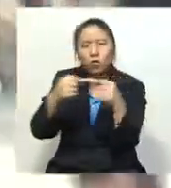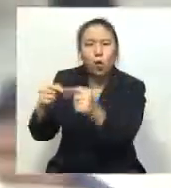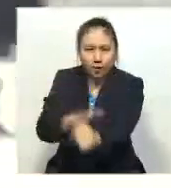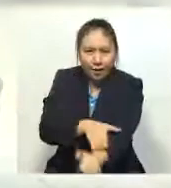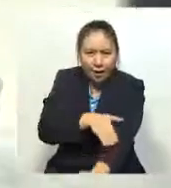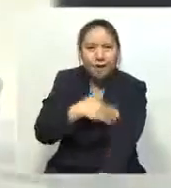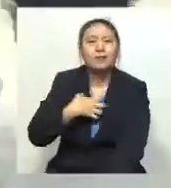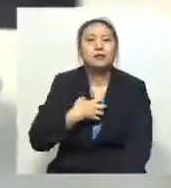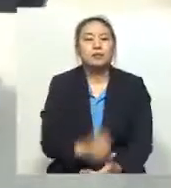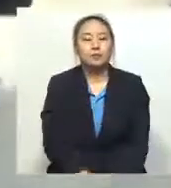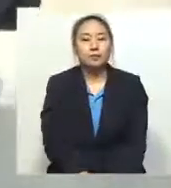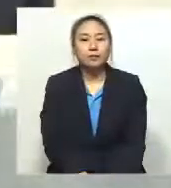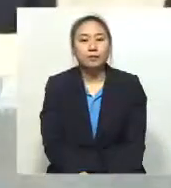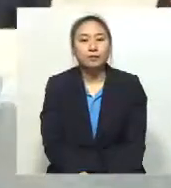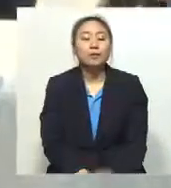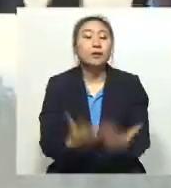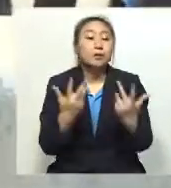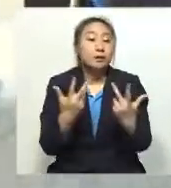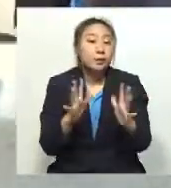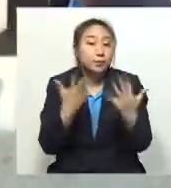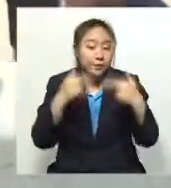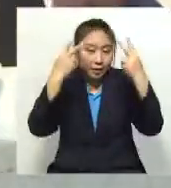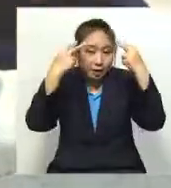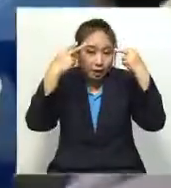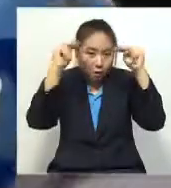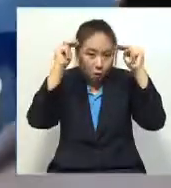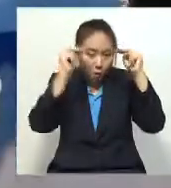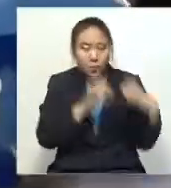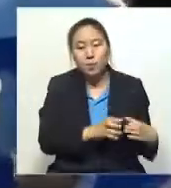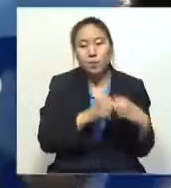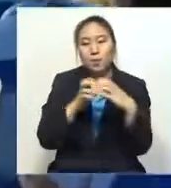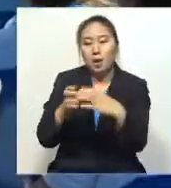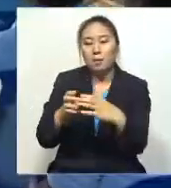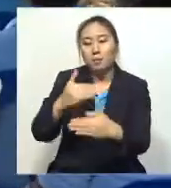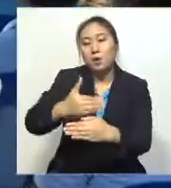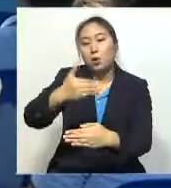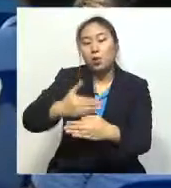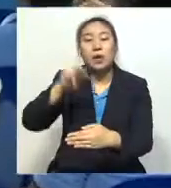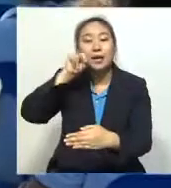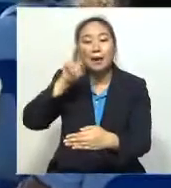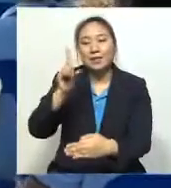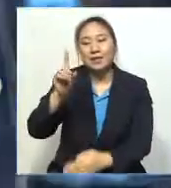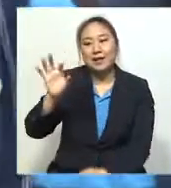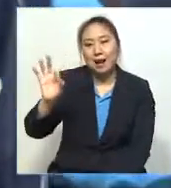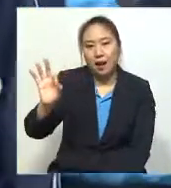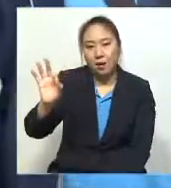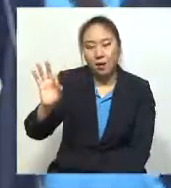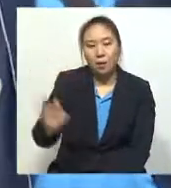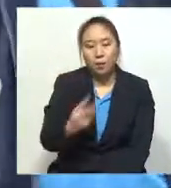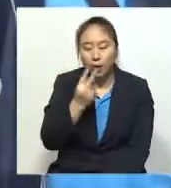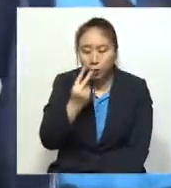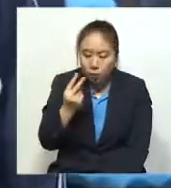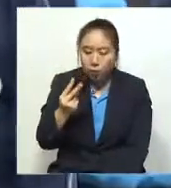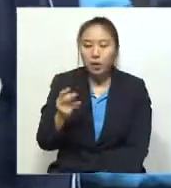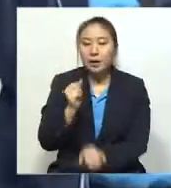านหลังจากนั้นค่ะท่านนายกรัฐมนตรีและคณะเดินทางมายังประตูระบายน้ำคลองดี9เพื่อตรวจเยี่ยม